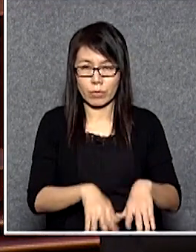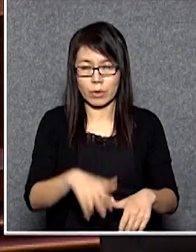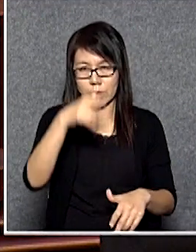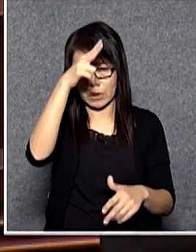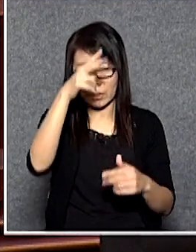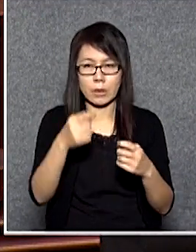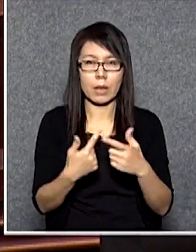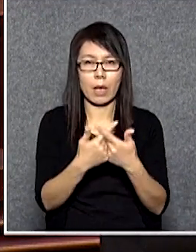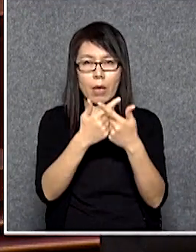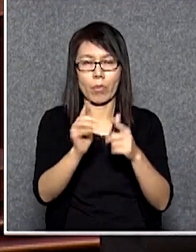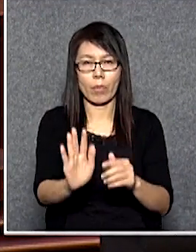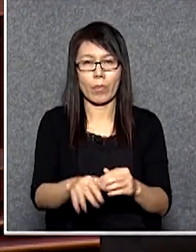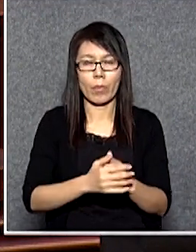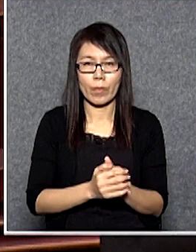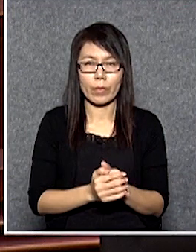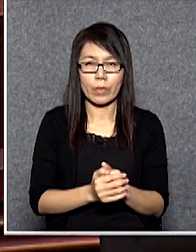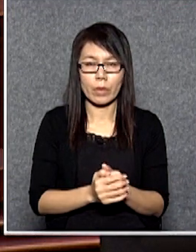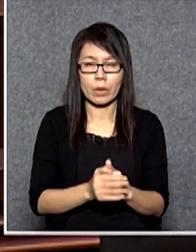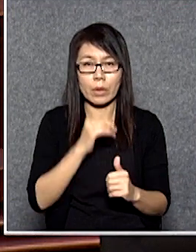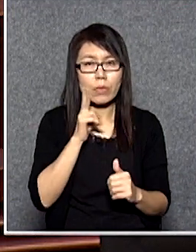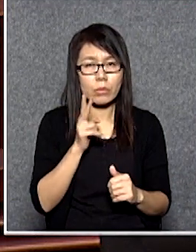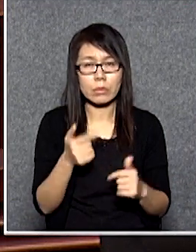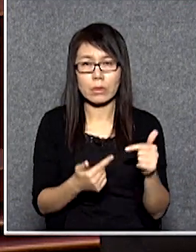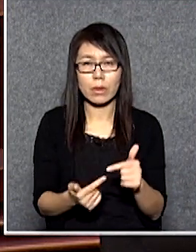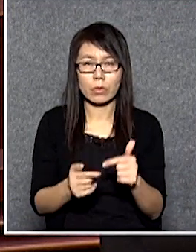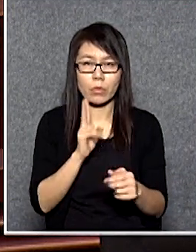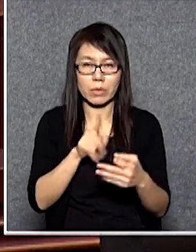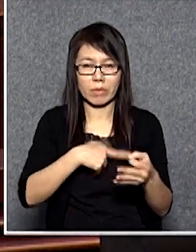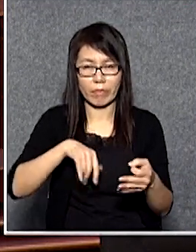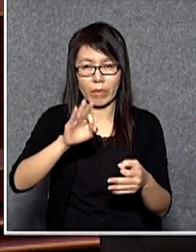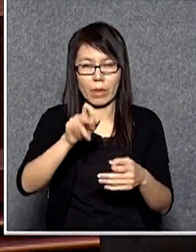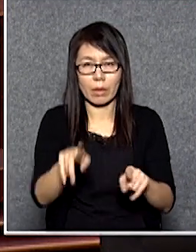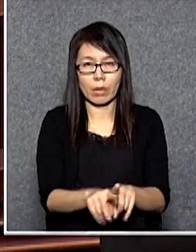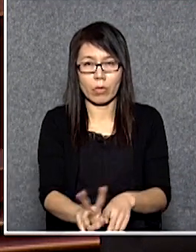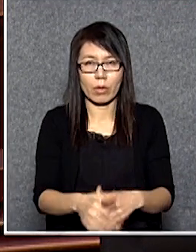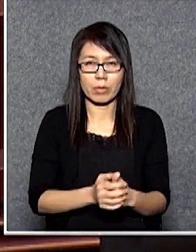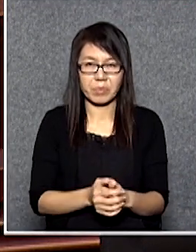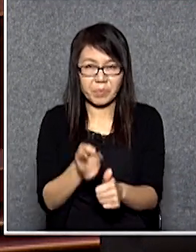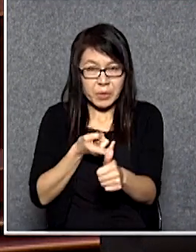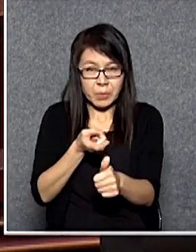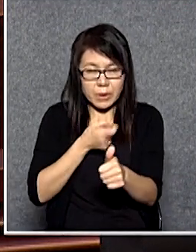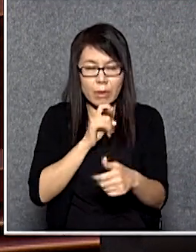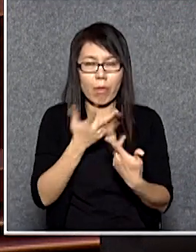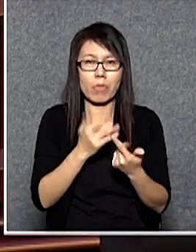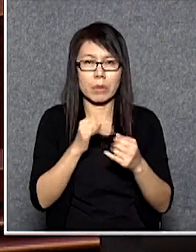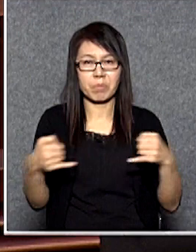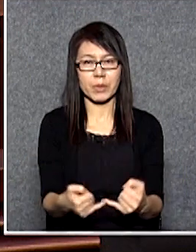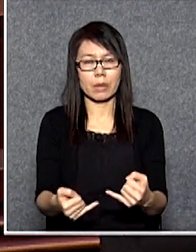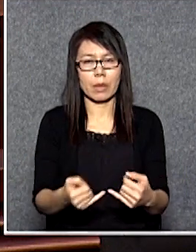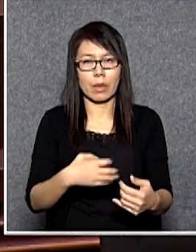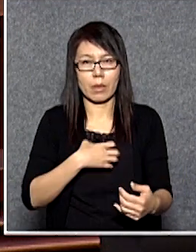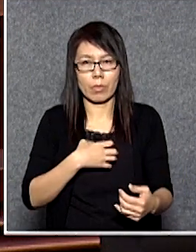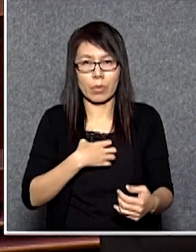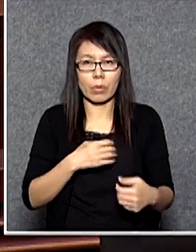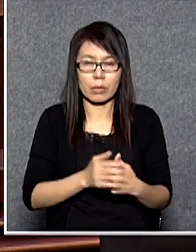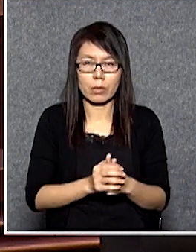爭拗，否則繼續好似法議員咁樣樣，係挑動一啲嘅對立嘅情緒咧，